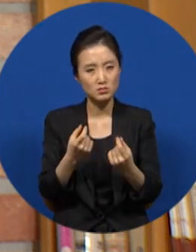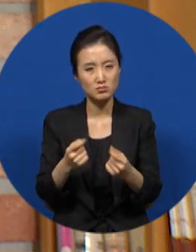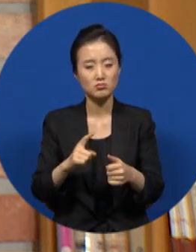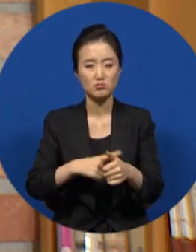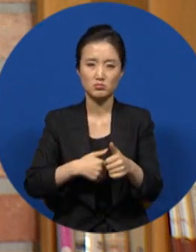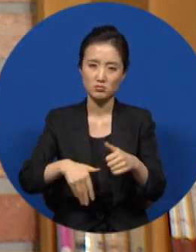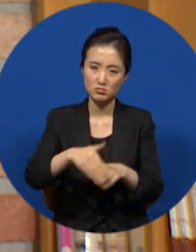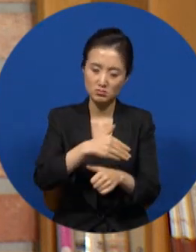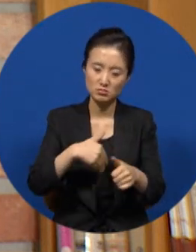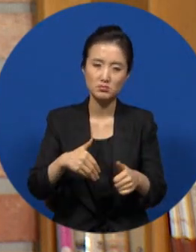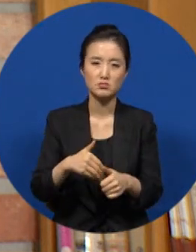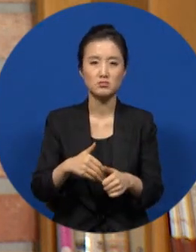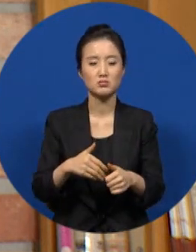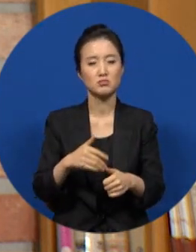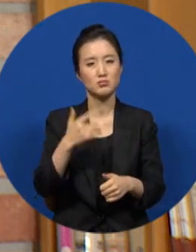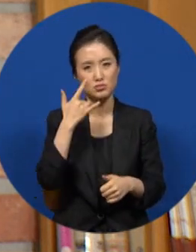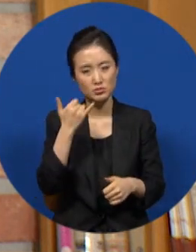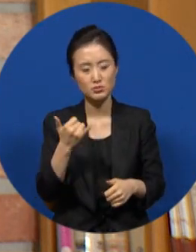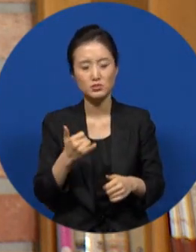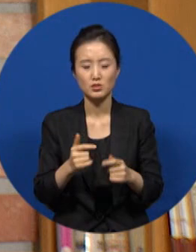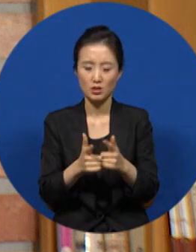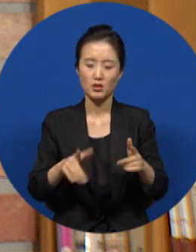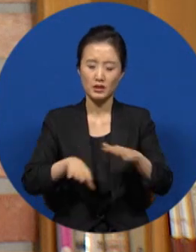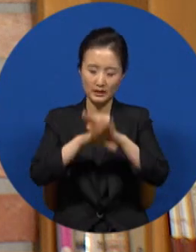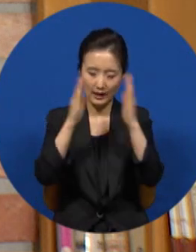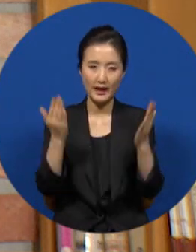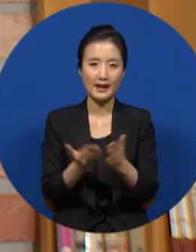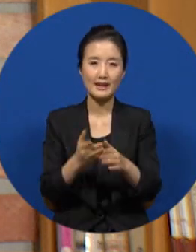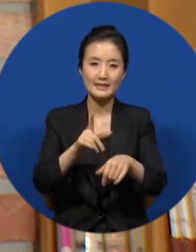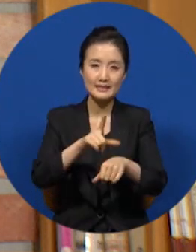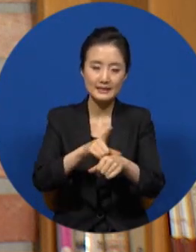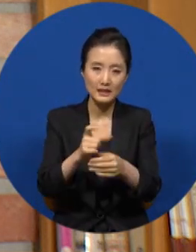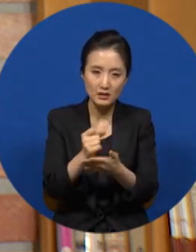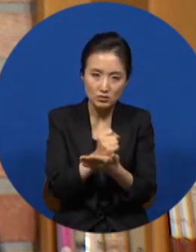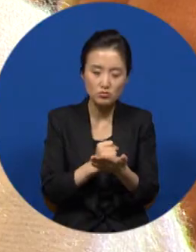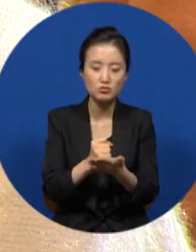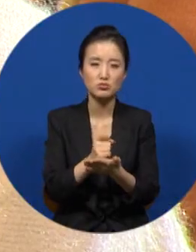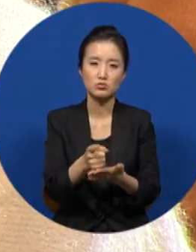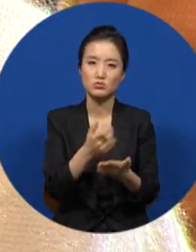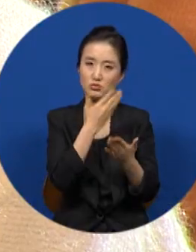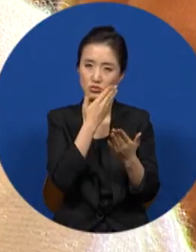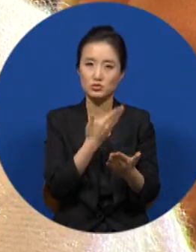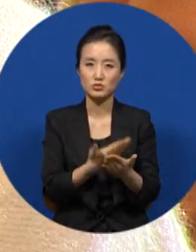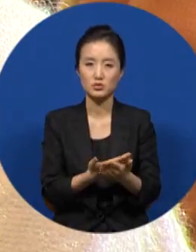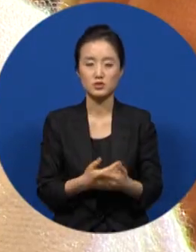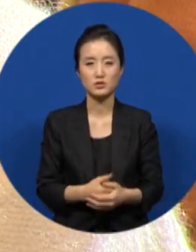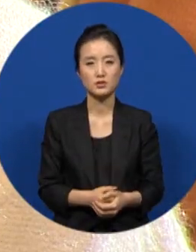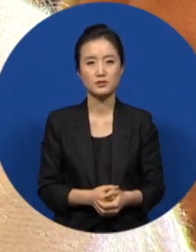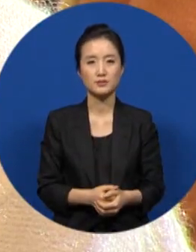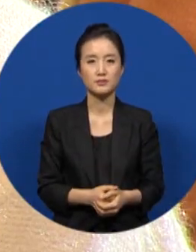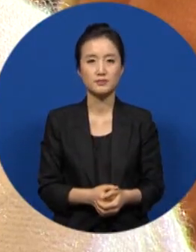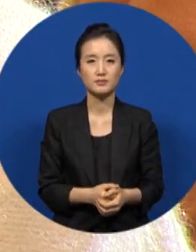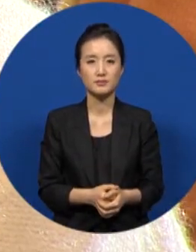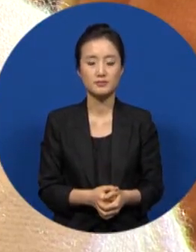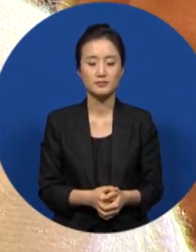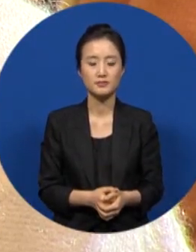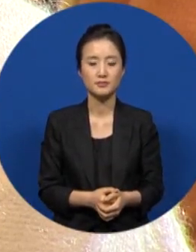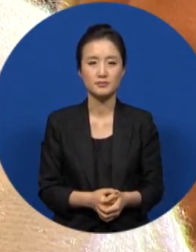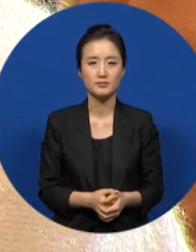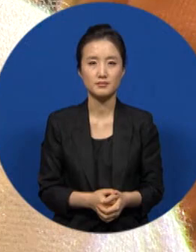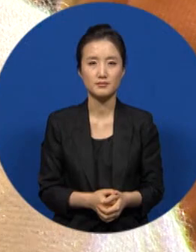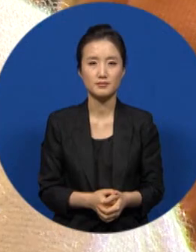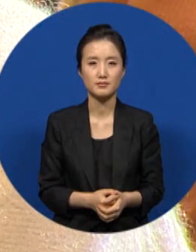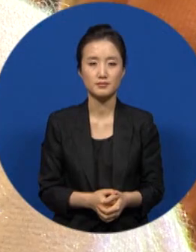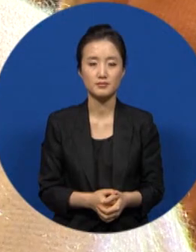사람도 마찬가지고 동물도 마찬가지고 타이밍이 있더라, 시운이 있더라 이렇게 얘기를 합니다. 지금 천지인 사상에서 하늘을 얘기하는 거예요. 타이밍을 얘기하는